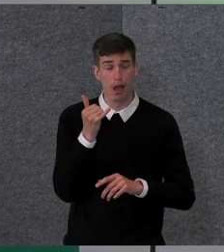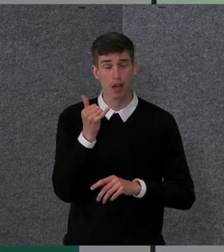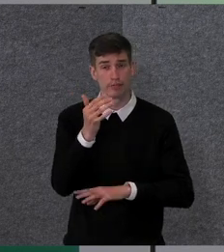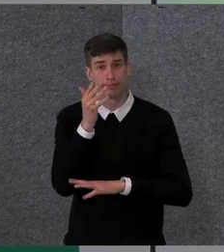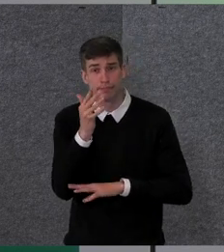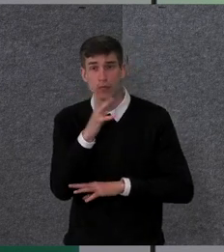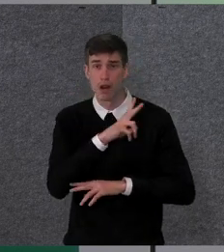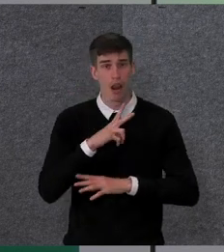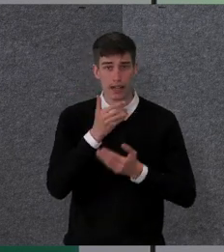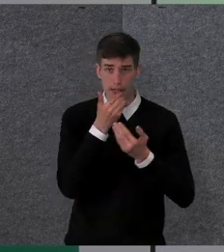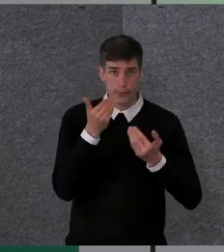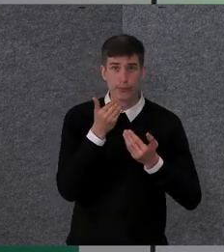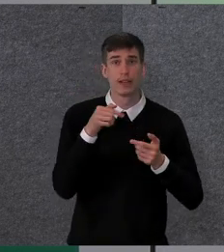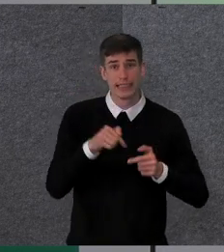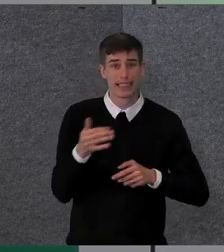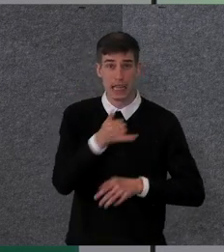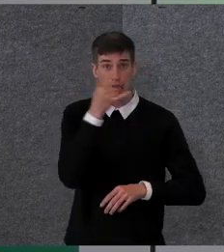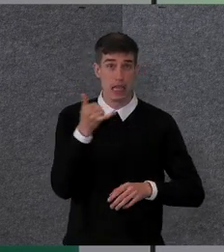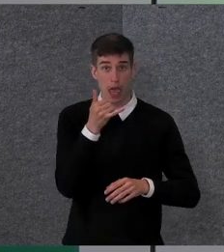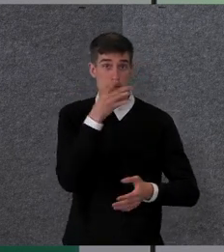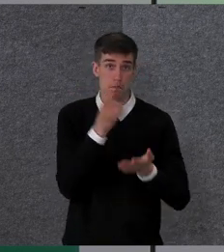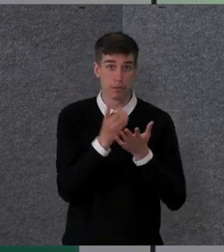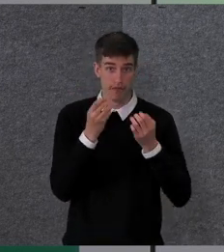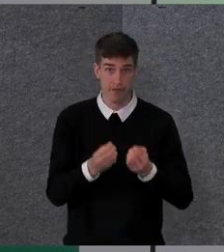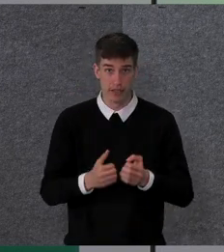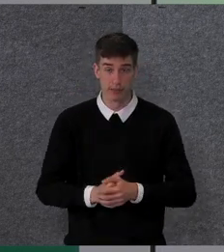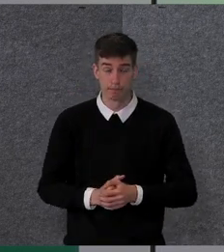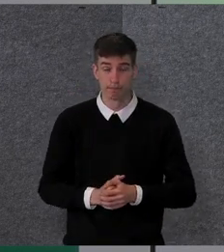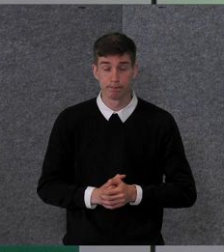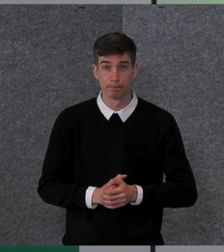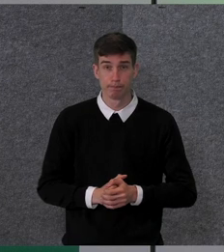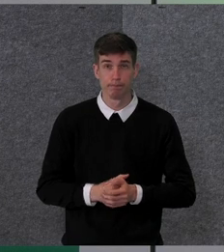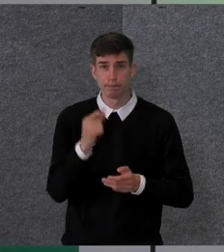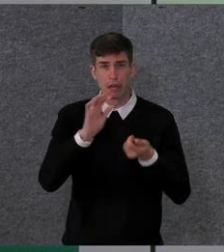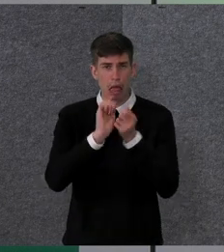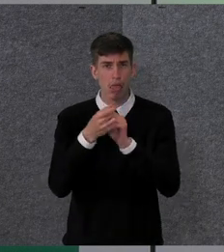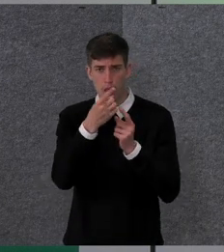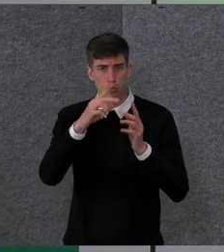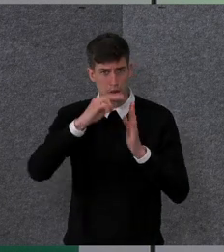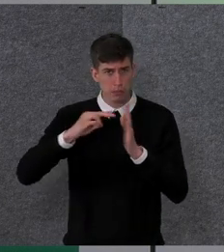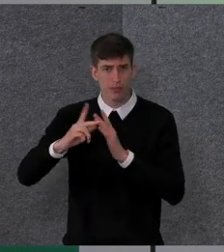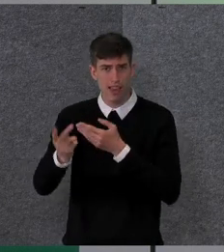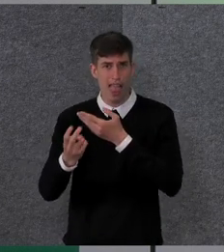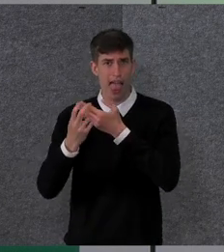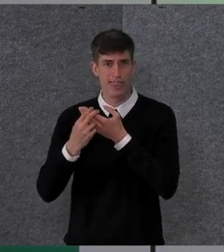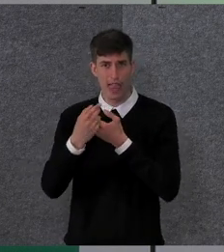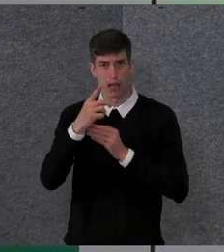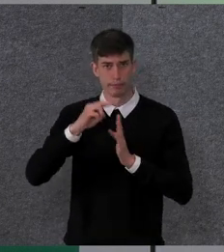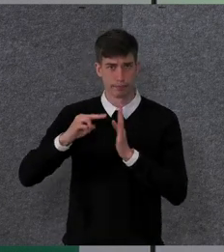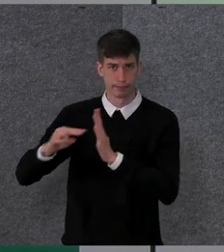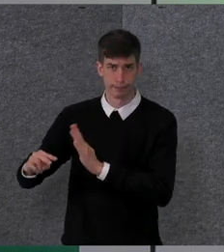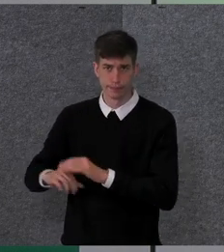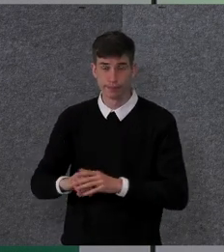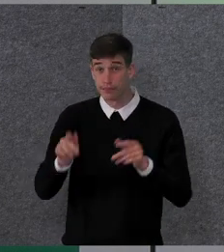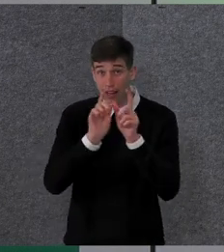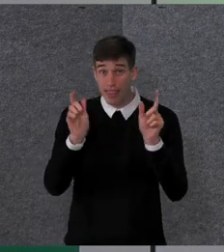jetzt vollziehen. Ich hoffe aber, dass wir das genau jetzt so auch tun. Ihr habt die Änderung gelesen oder ihr habt sie im Antragstool. Und ganz grundlegend